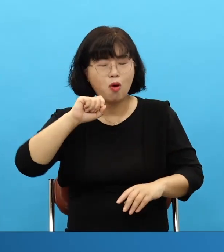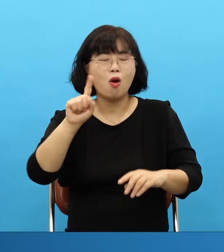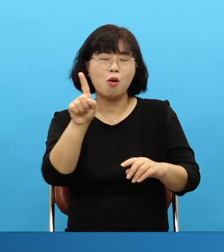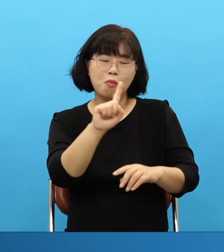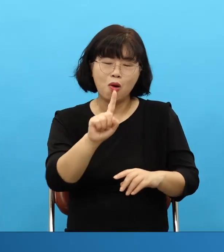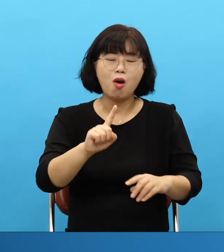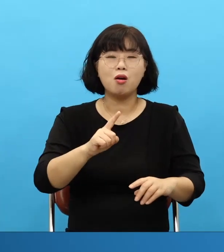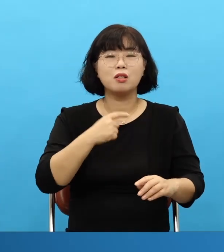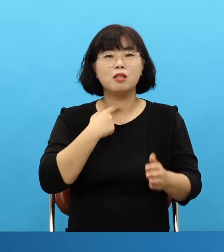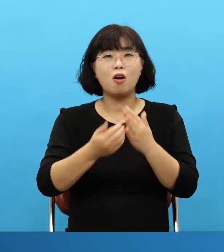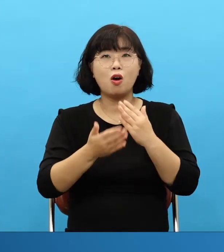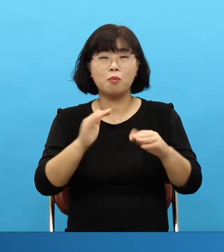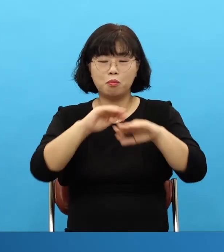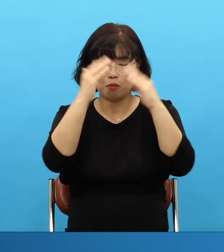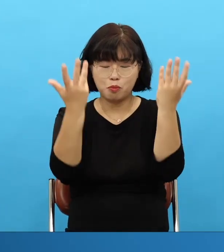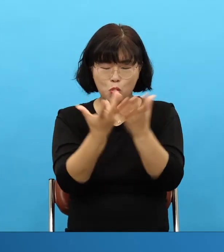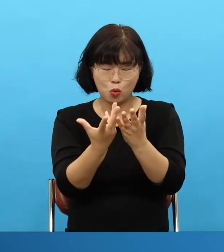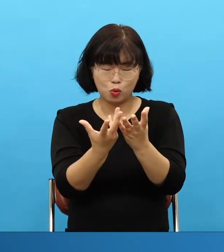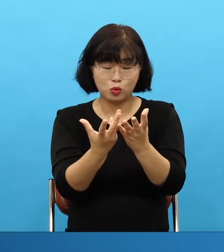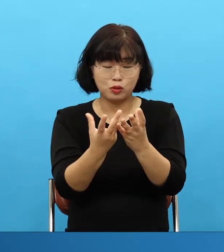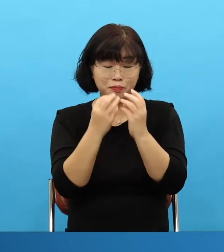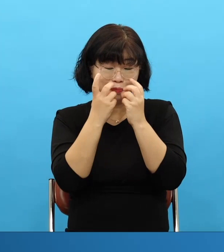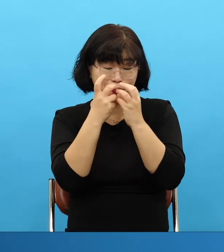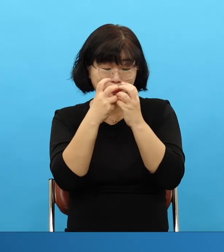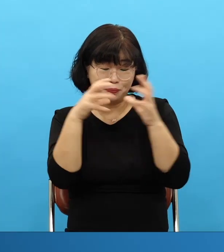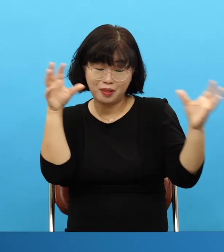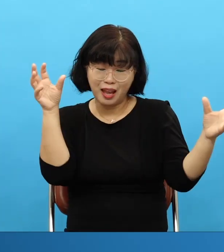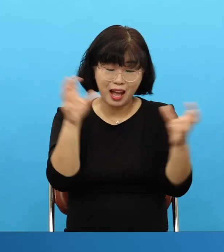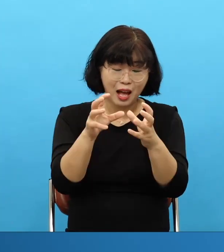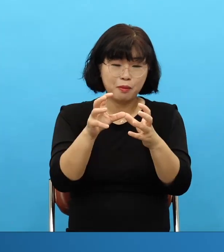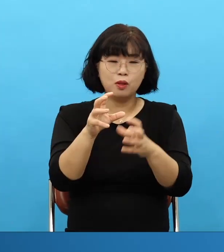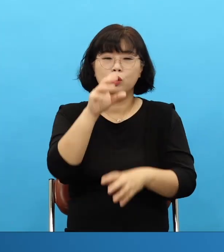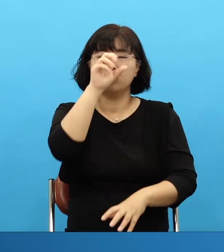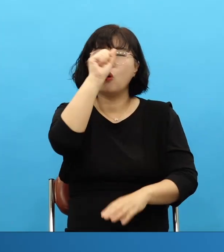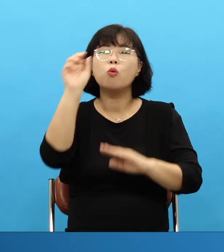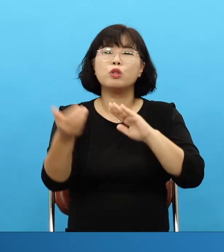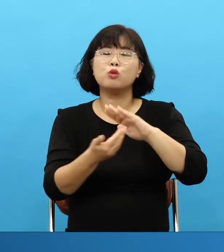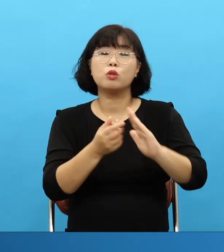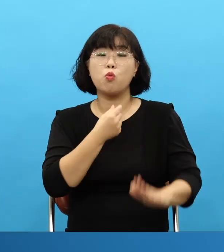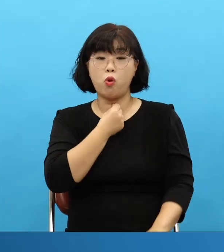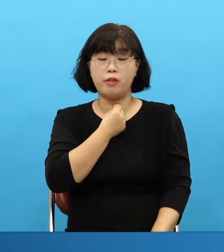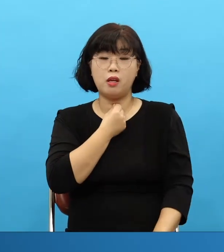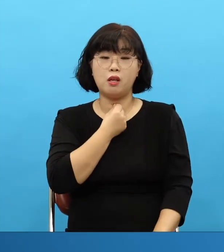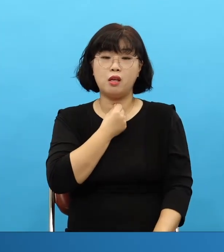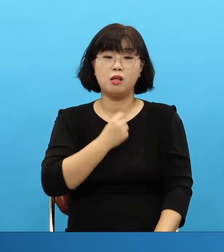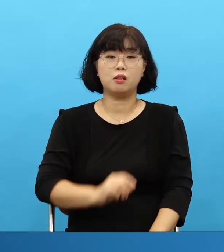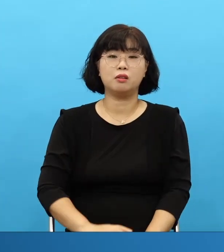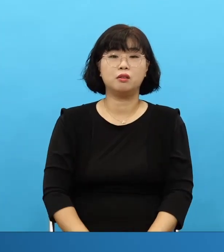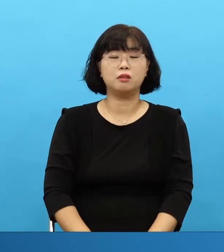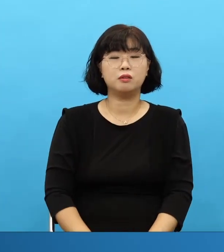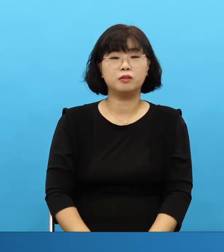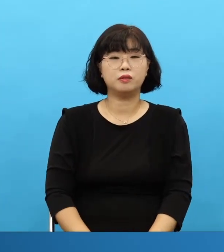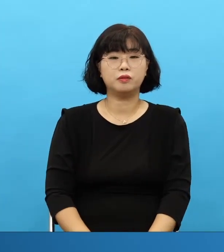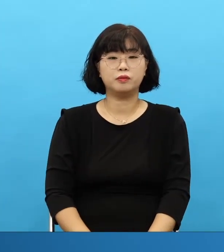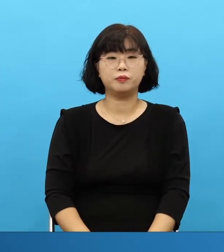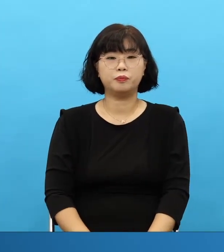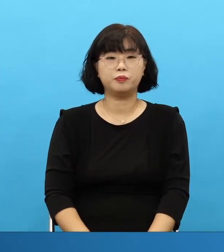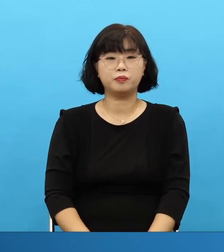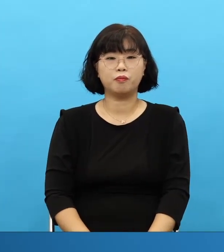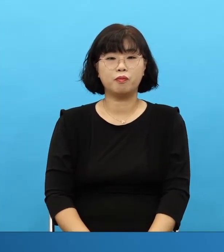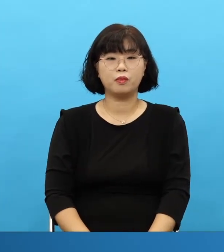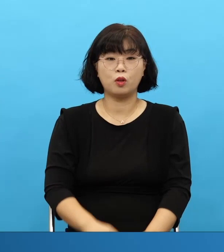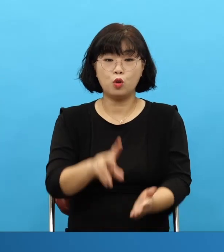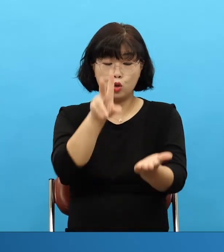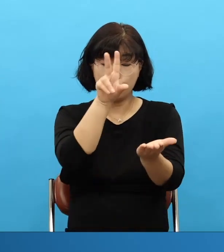그래서 굉장히 중요한 게 됩니다. And that's why this becomes so very important. 그래서 늘 말하듯이 문제는